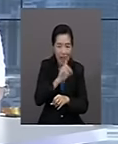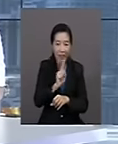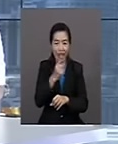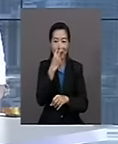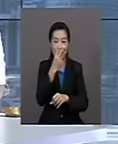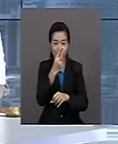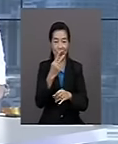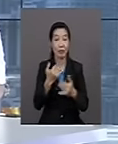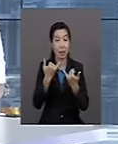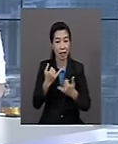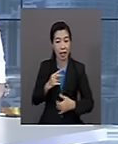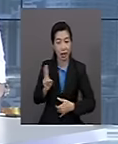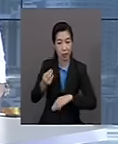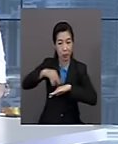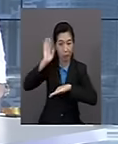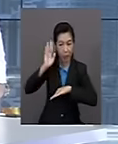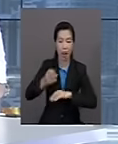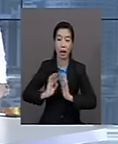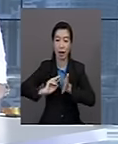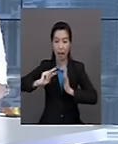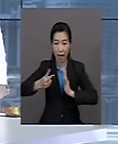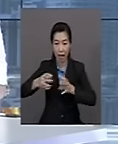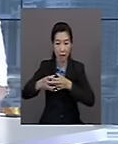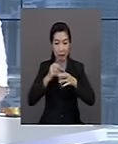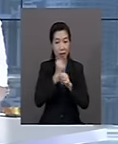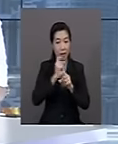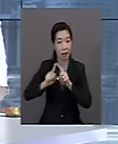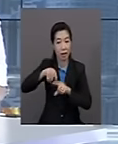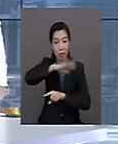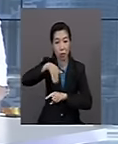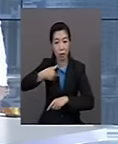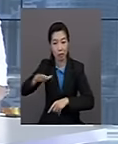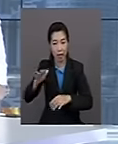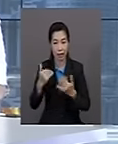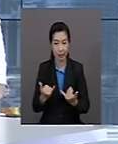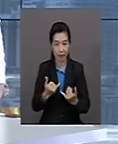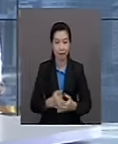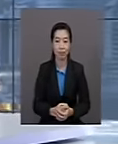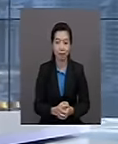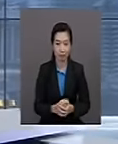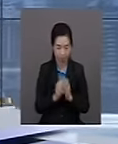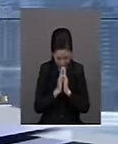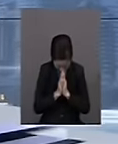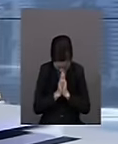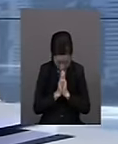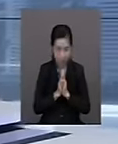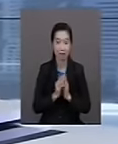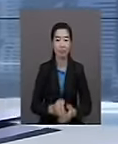ไหนนะครับตอนนี้ผมคุณนัทล่ามแปลภาษามือและทีมงานพิกัดข่าวนาว26ลาไปก่อนสวัสดีครับ สวัสดีครับ